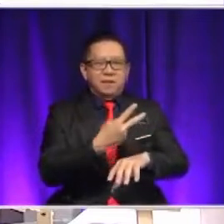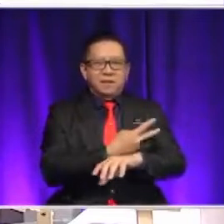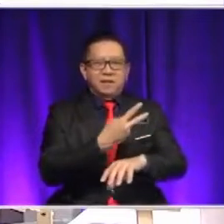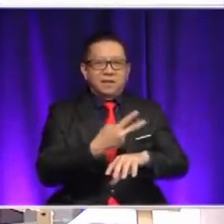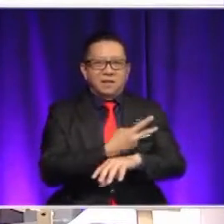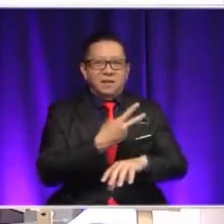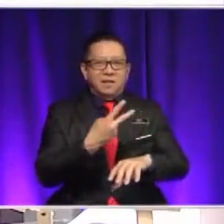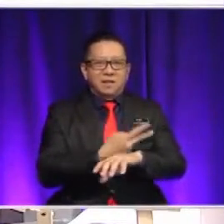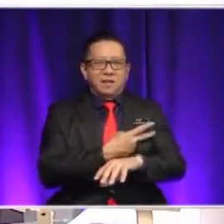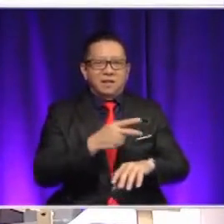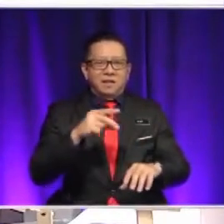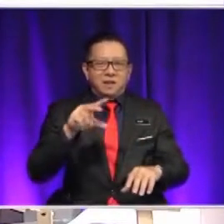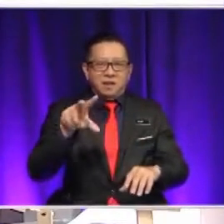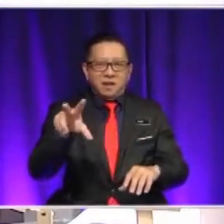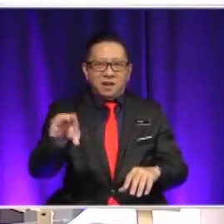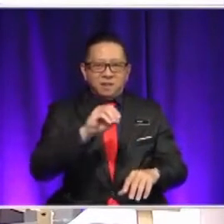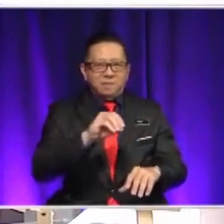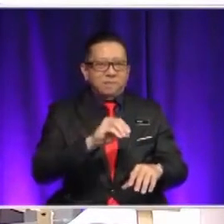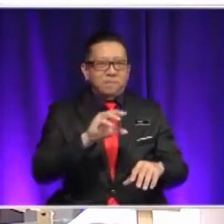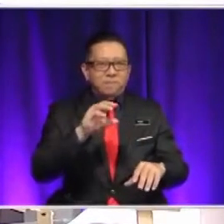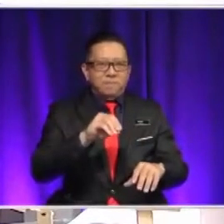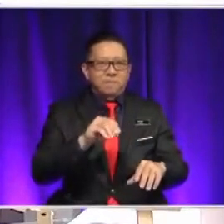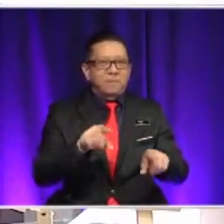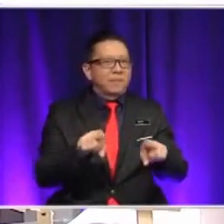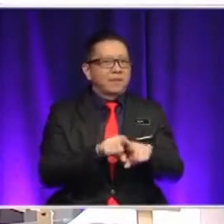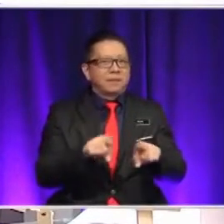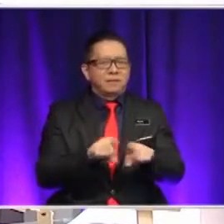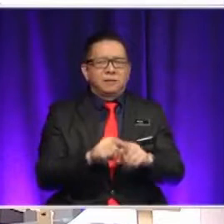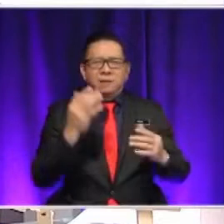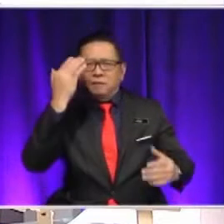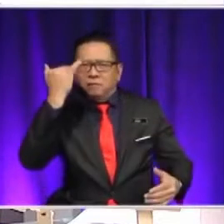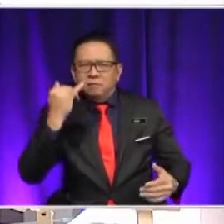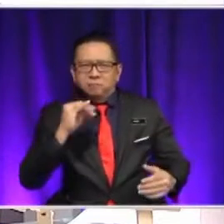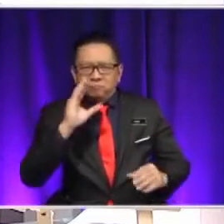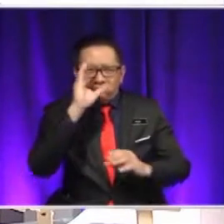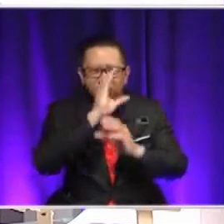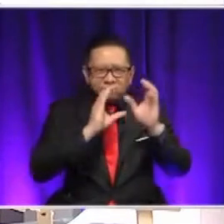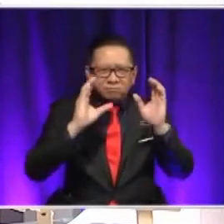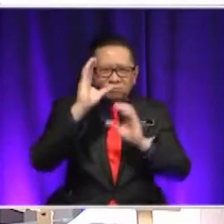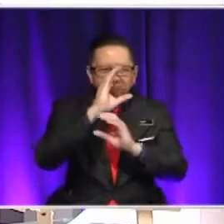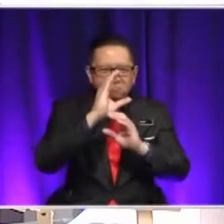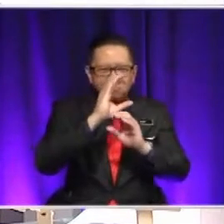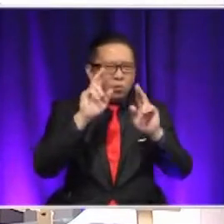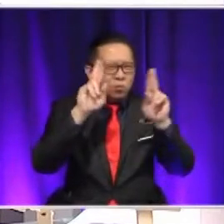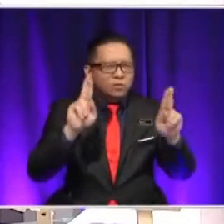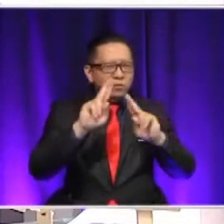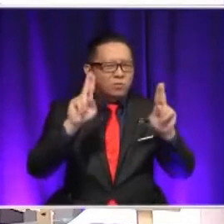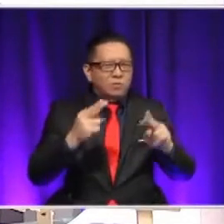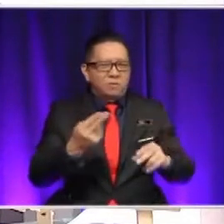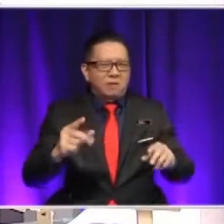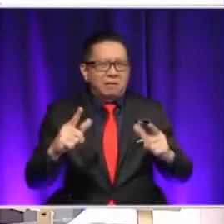kemudian kita sapu Oke Kenapa kita lakukan penerokaan Allah yang menyertai pagi Abang Ifan